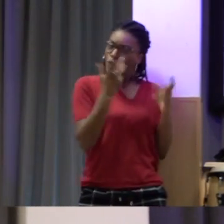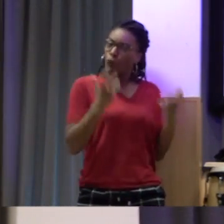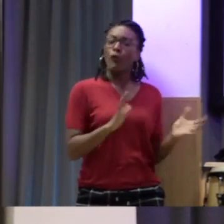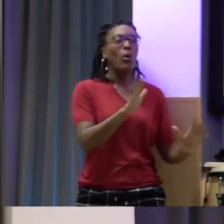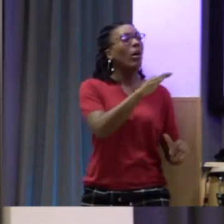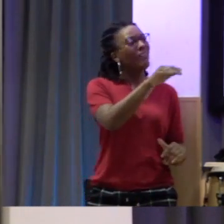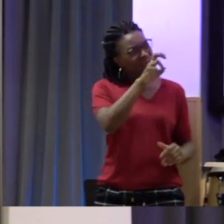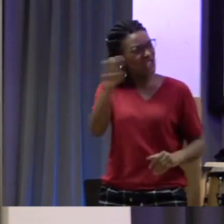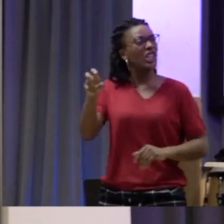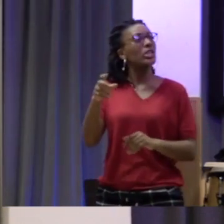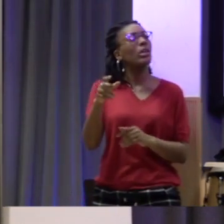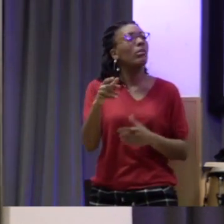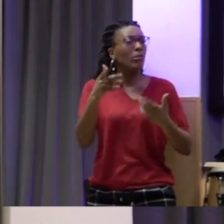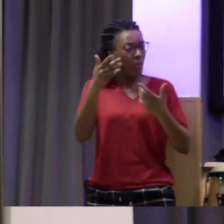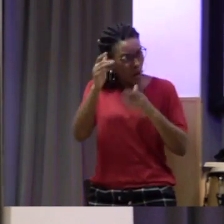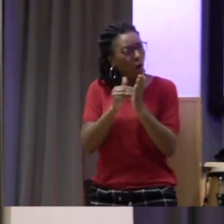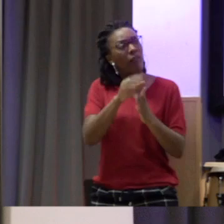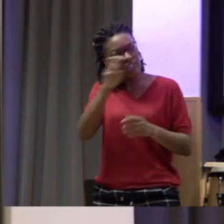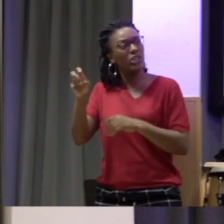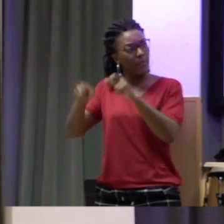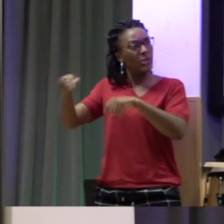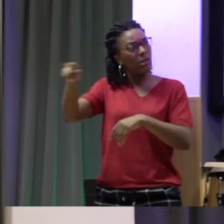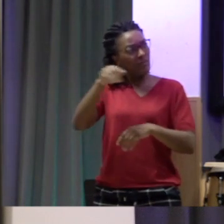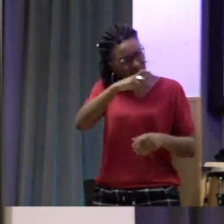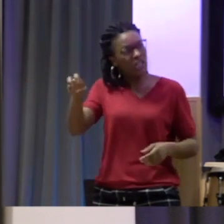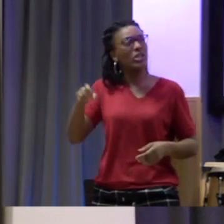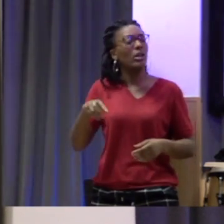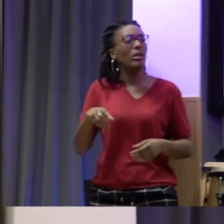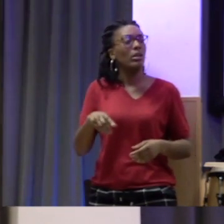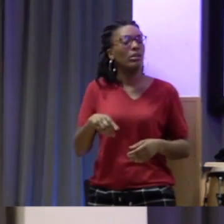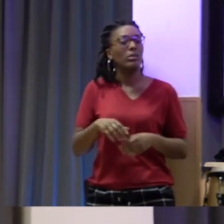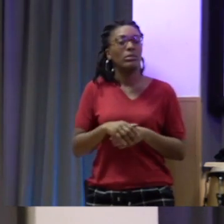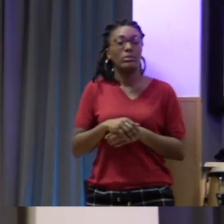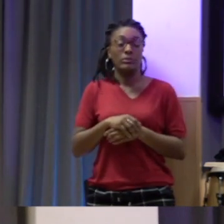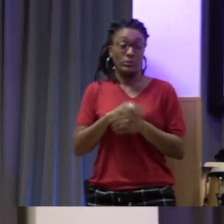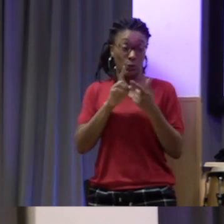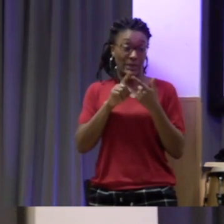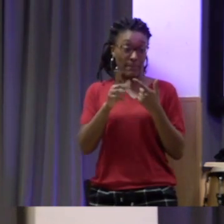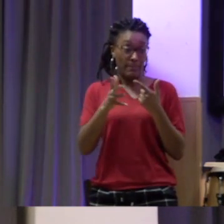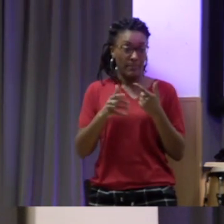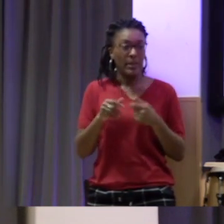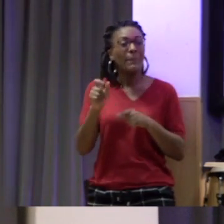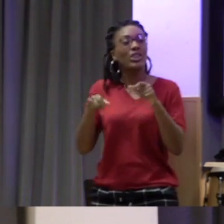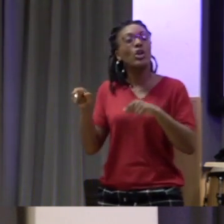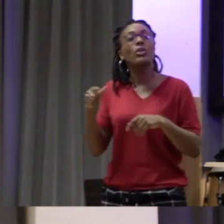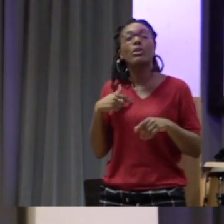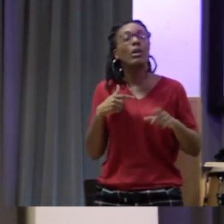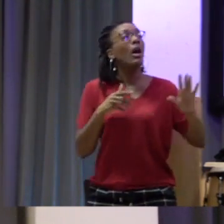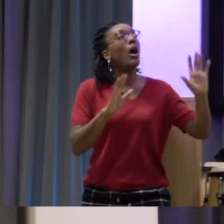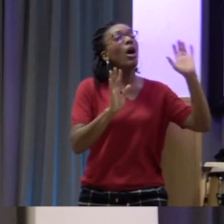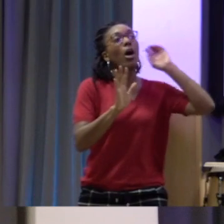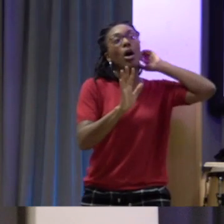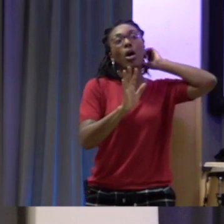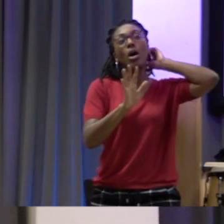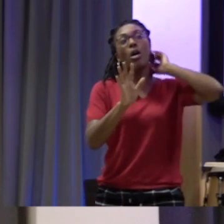il entame une deuxième invitation. Alors là, il est dit que les invités ont